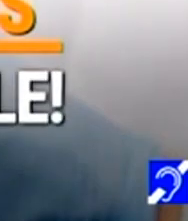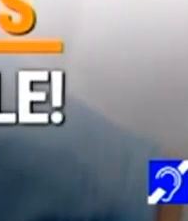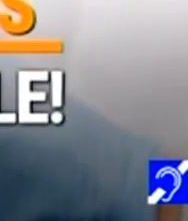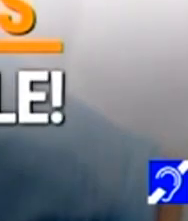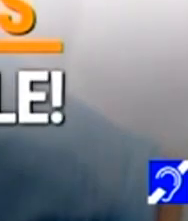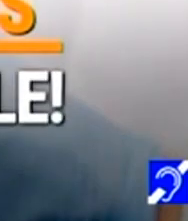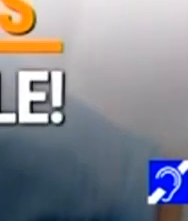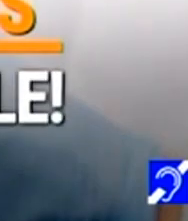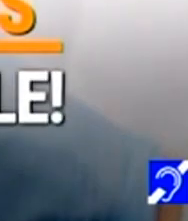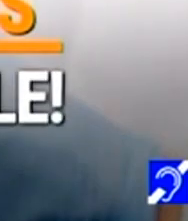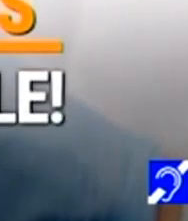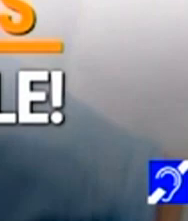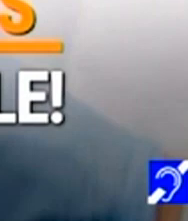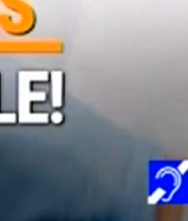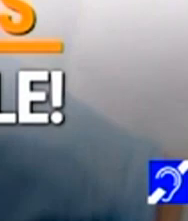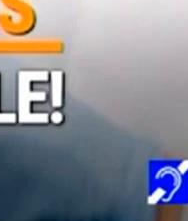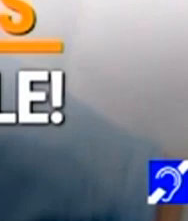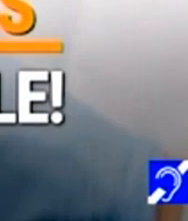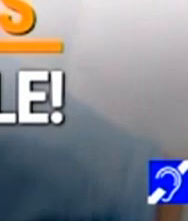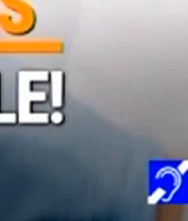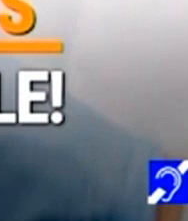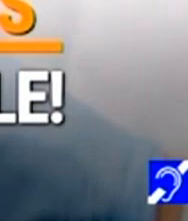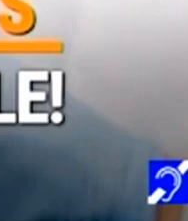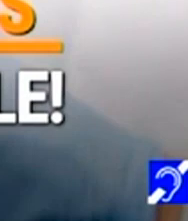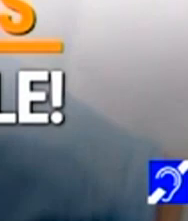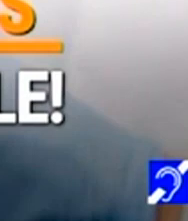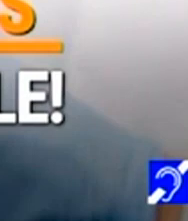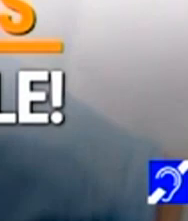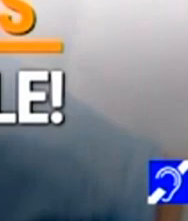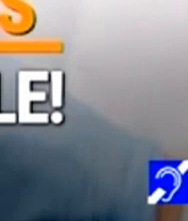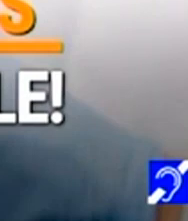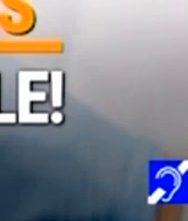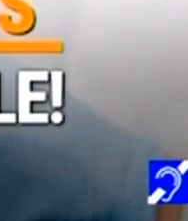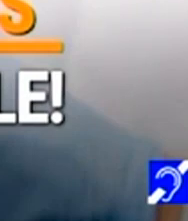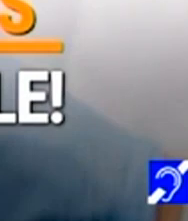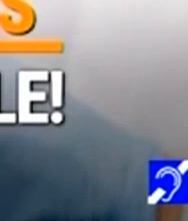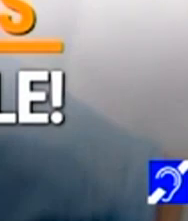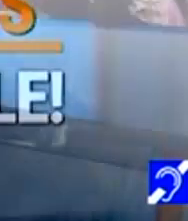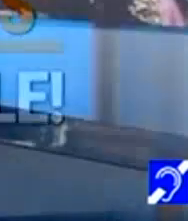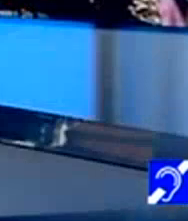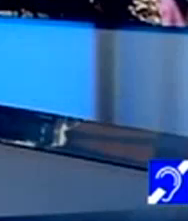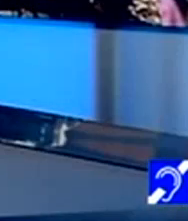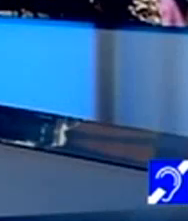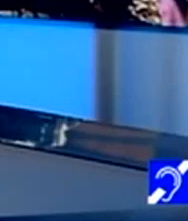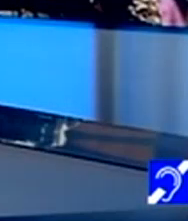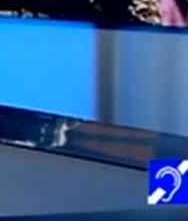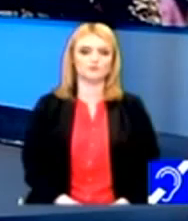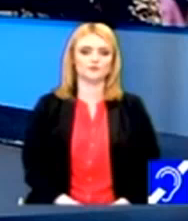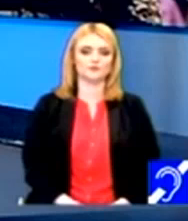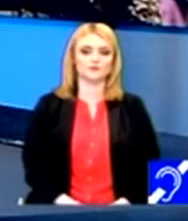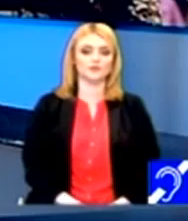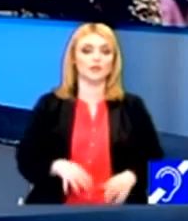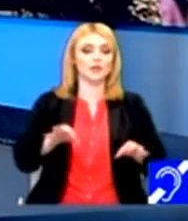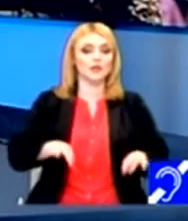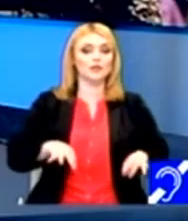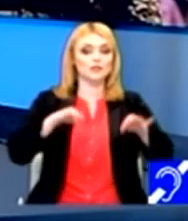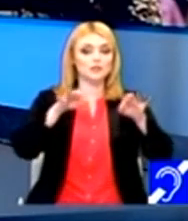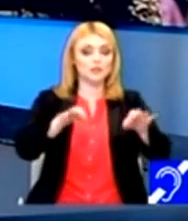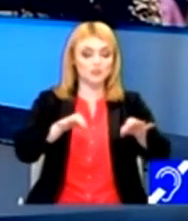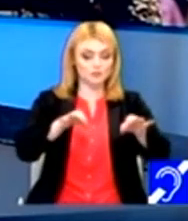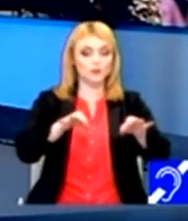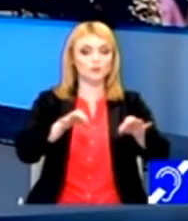doar transportul care aduc produse alimentare, funcționează magazinele, farmaciile. În plus, străzile vor fi